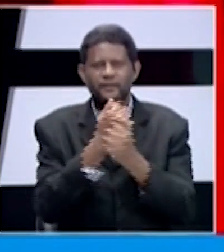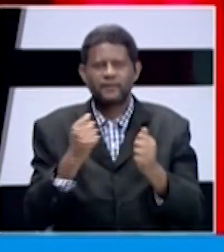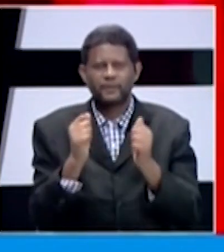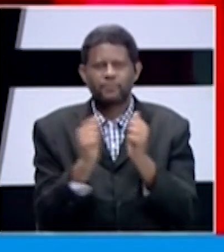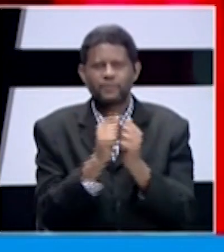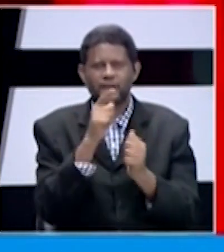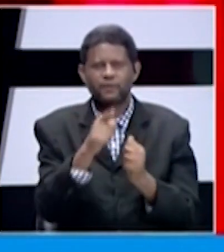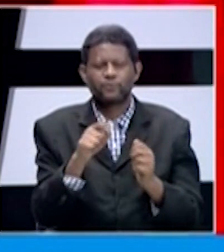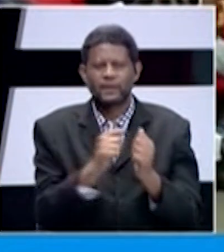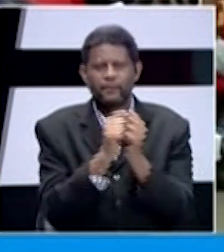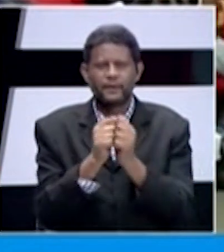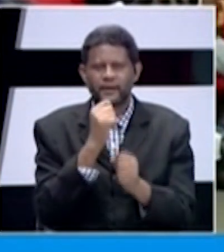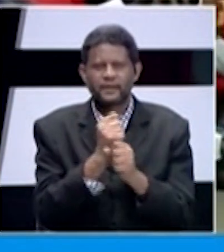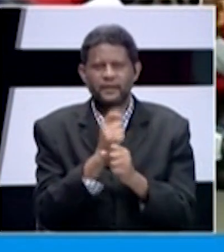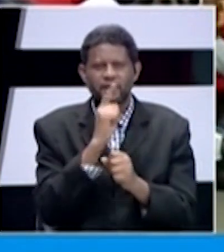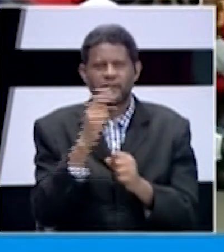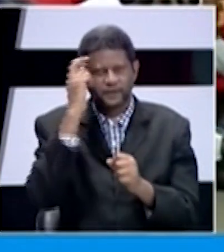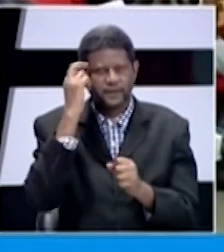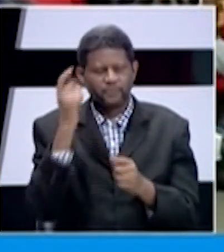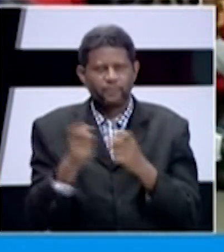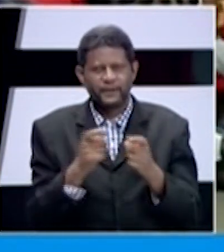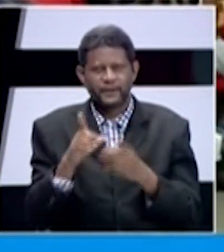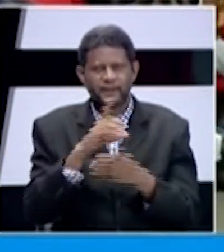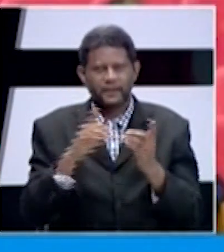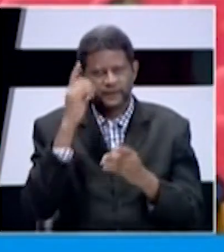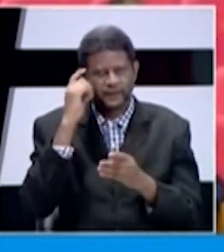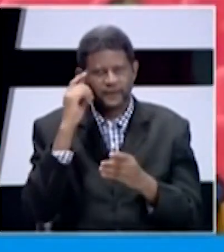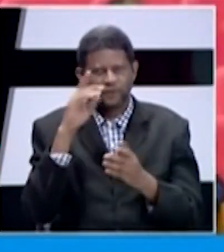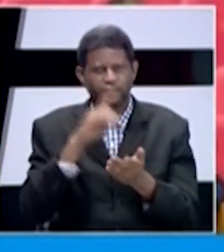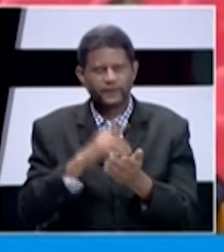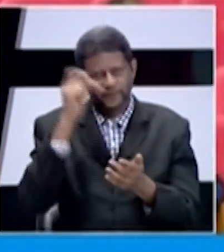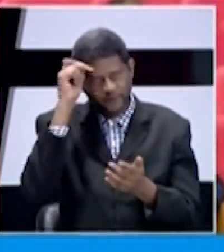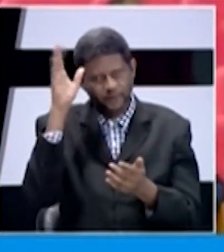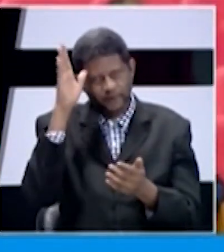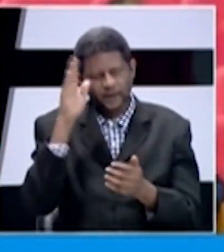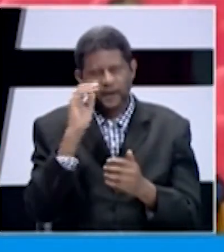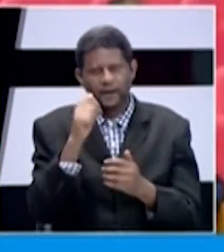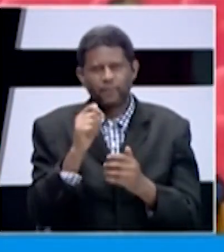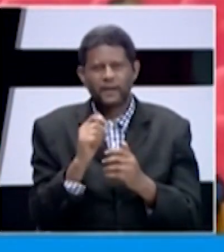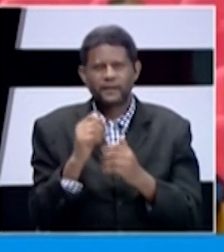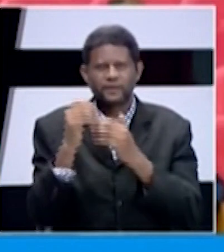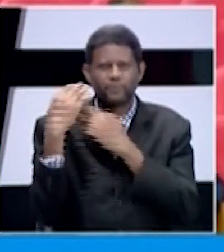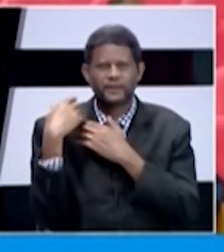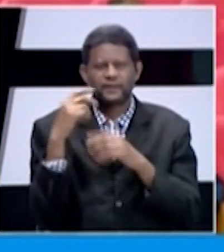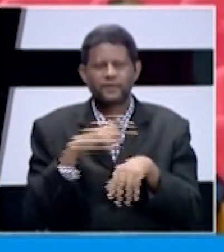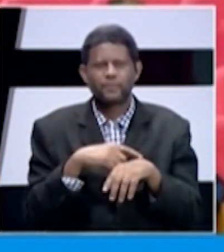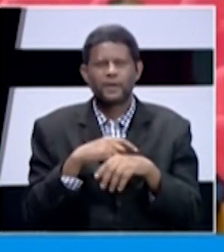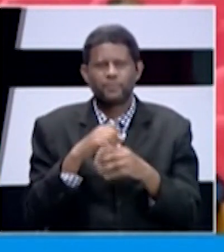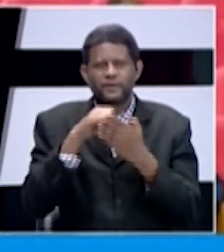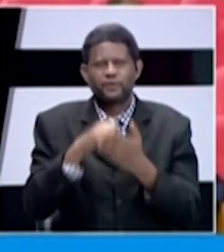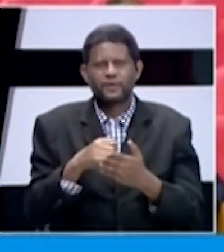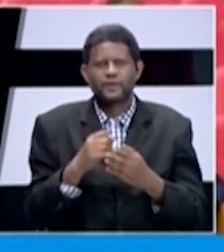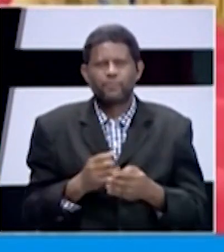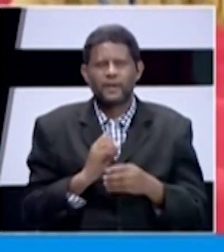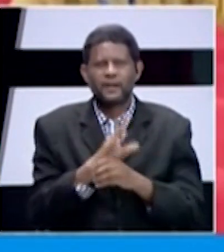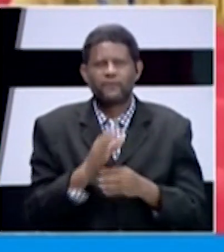ምሳኹም ተሓጋጊዝና ክንሰርሕ ኢና ርእሰ ምምሕዳር ክልል ትግራይ ዶክተር ደብረፅዮን ገብረ ሚካኤል ኣብ በዓለ ሲመቶም ብኣፅንኦት ካብ ዘሕለፍዎ